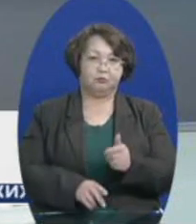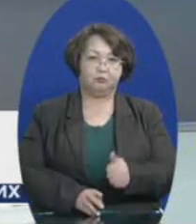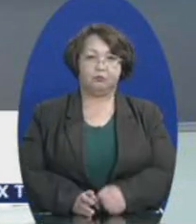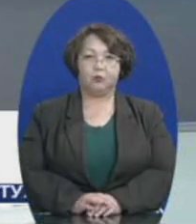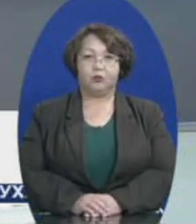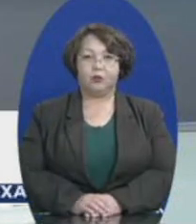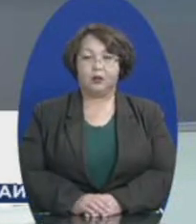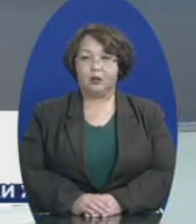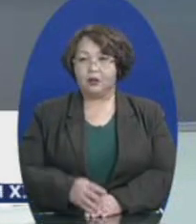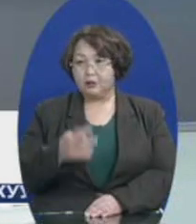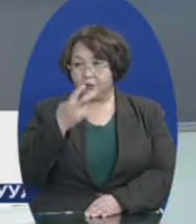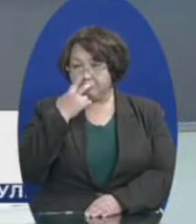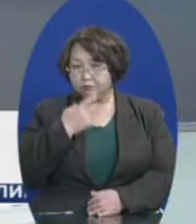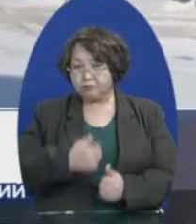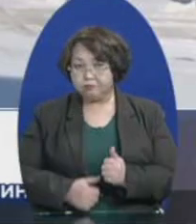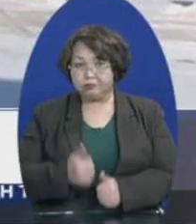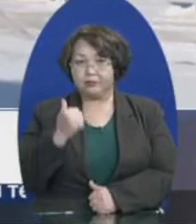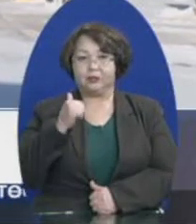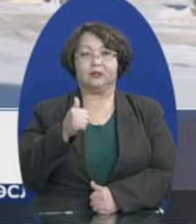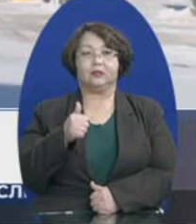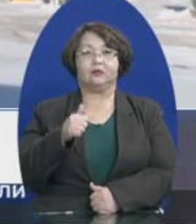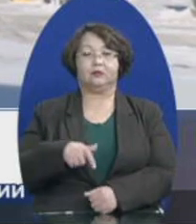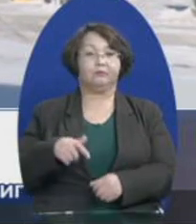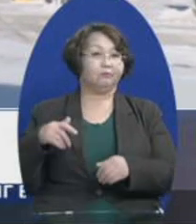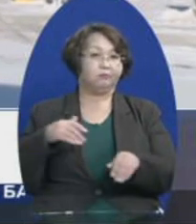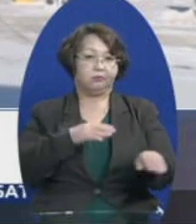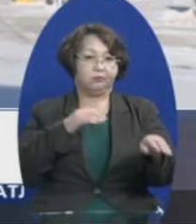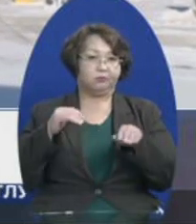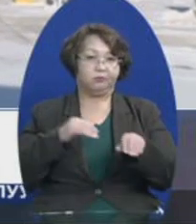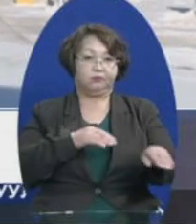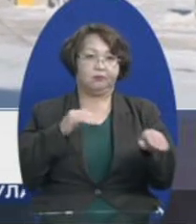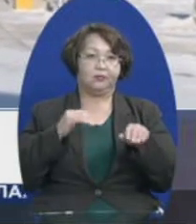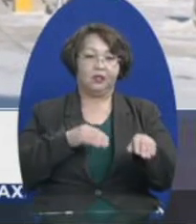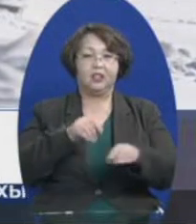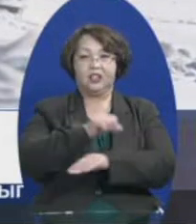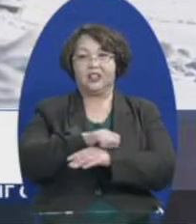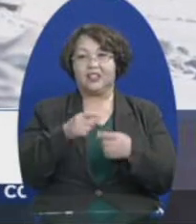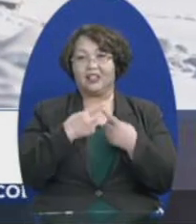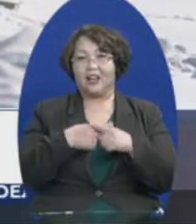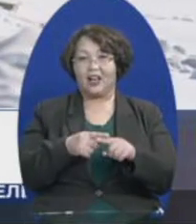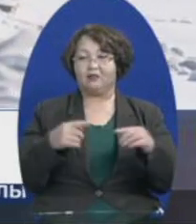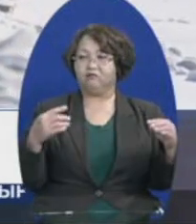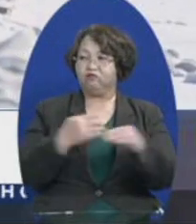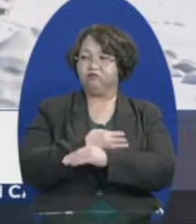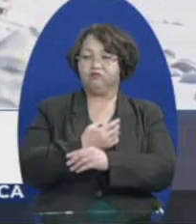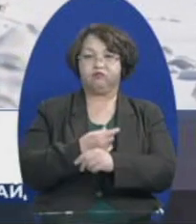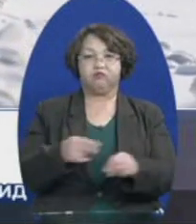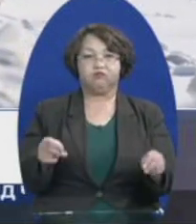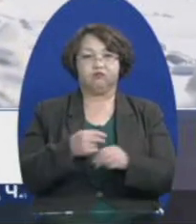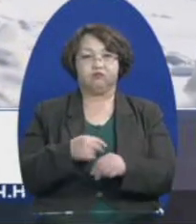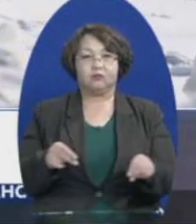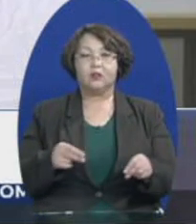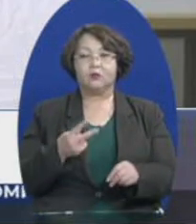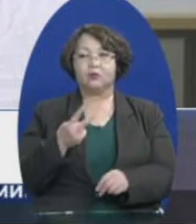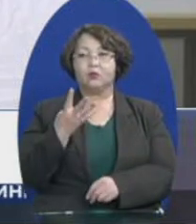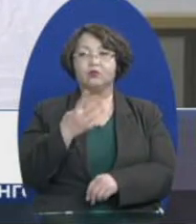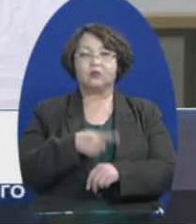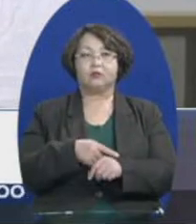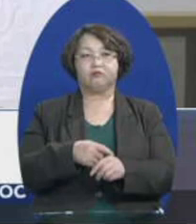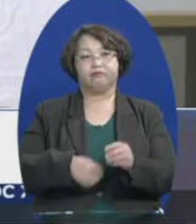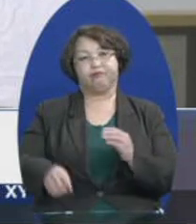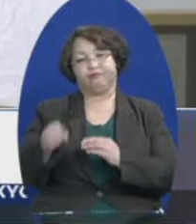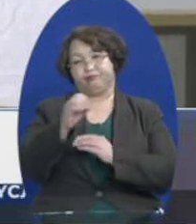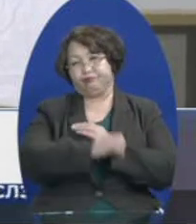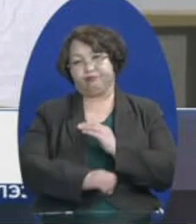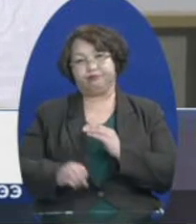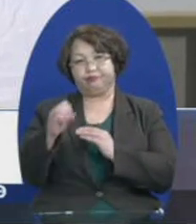туршилтын хугацаа амжилттай хэрэгжих юм бол ачаа тээврийн хэсгийг цаашаа тогтмол 24 цагаар үйл ажиллагааг нь явуулна. За түүнчлэн хятадын 315 бомбоос тасралтгүй